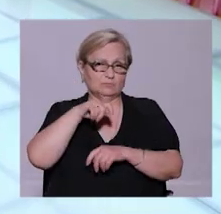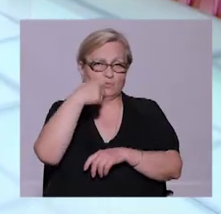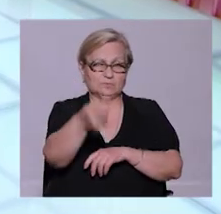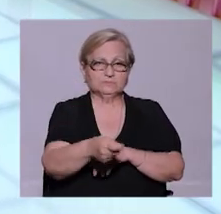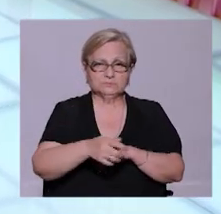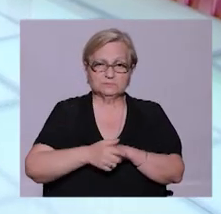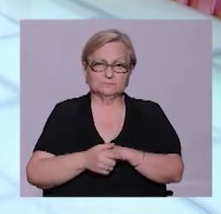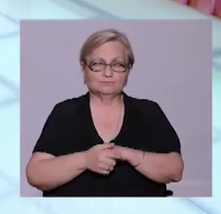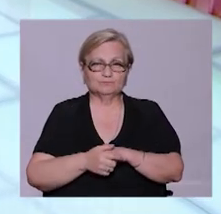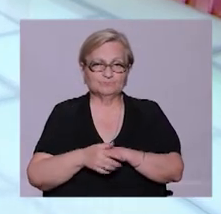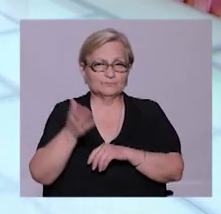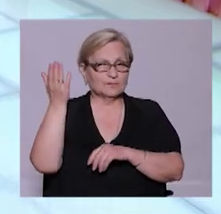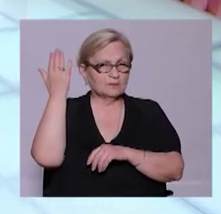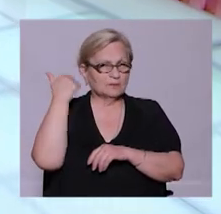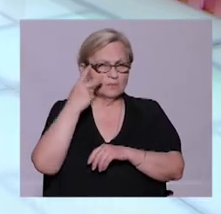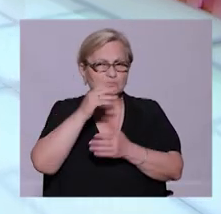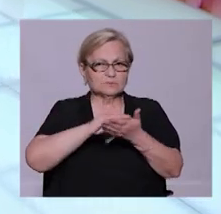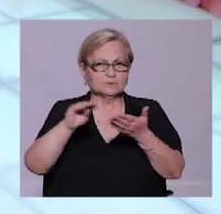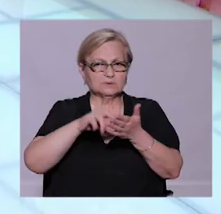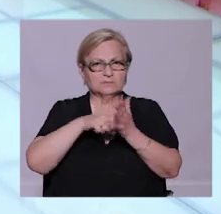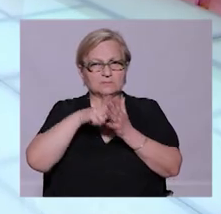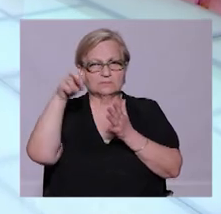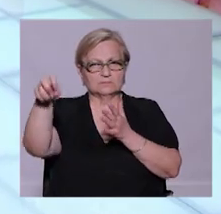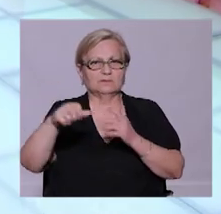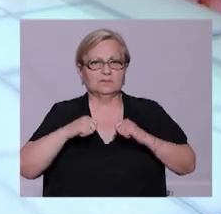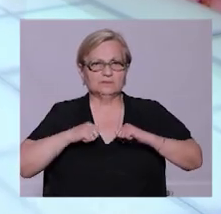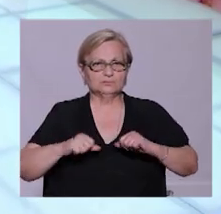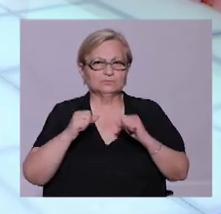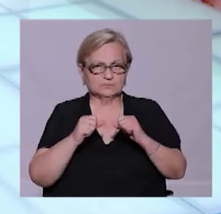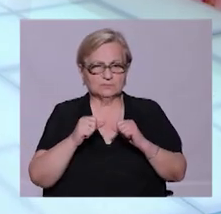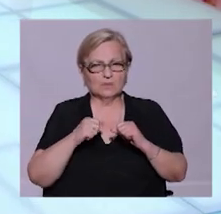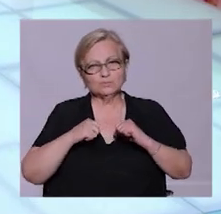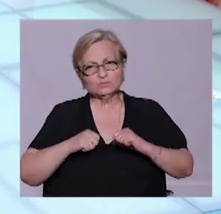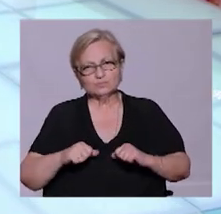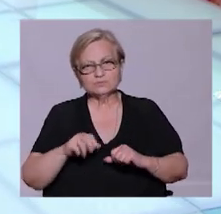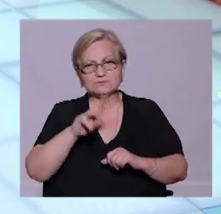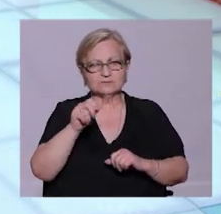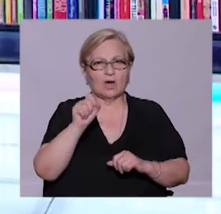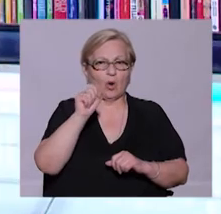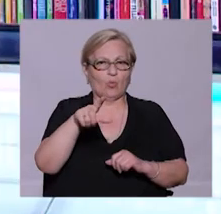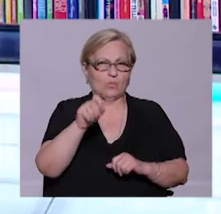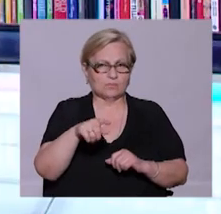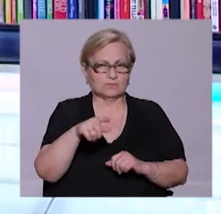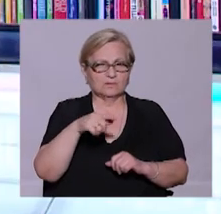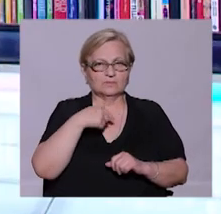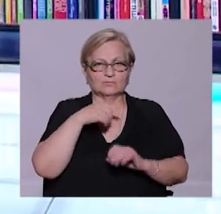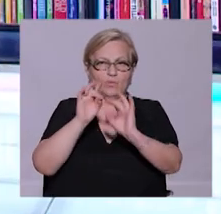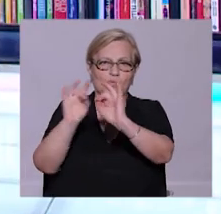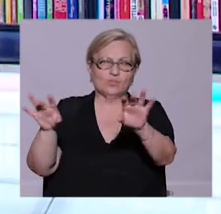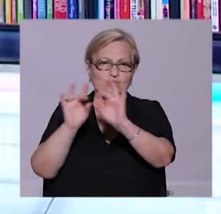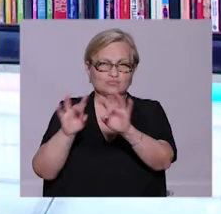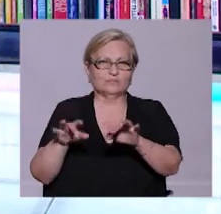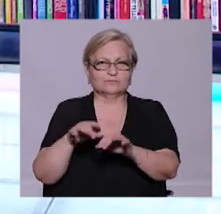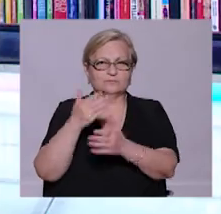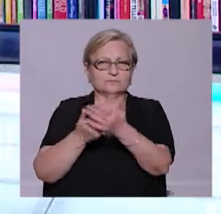მოგეცით. თქვენ უნდა მიგეწერათ წერილი ძუნწისთვის იგავ არაკიდან ძუნწი და ოქრო, რომელშიც ურჩევდით თუ როგორ